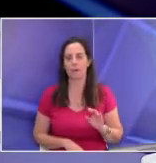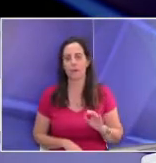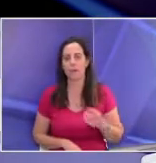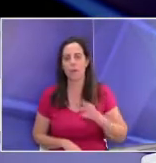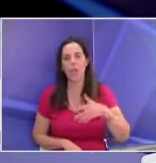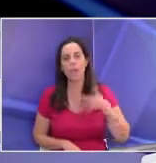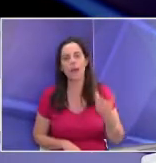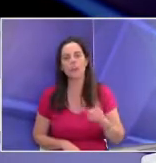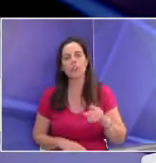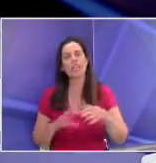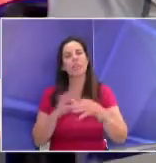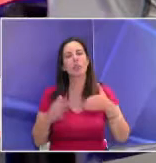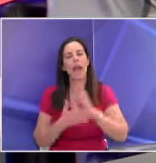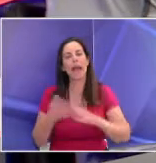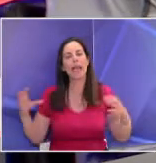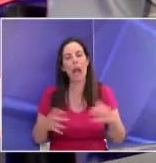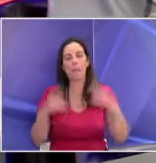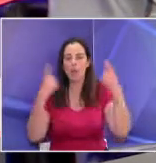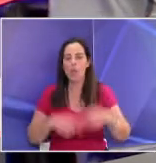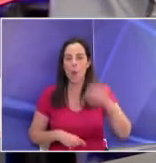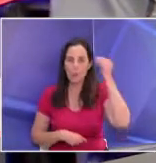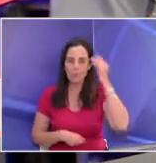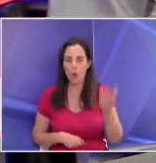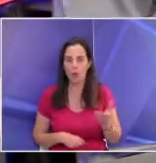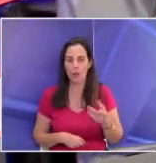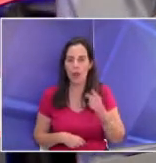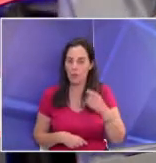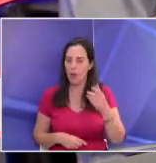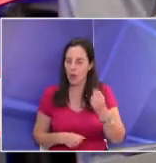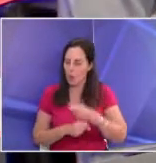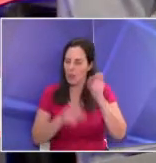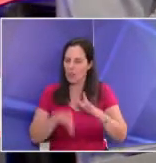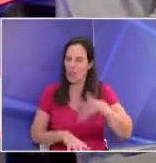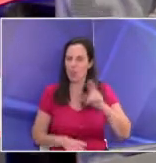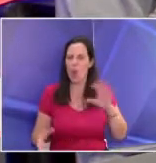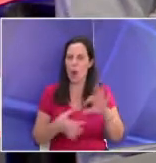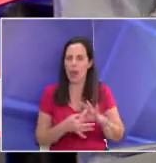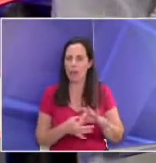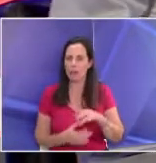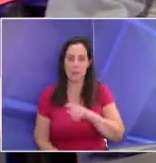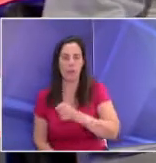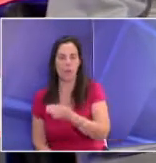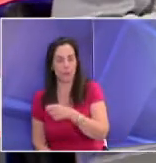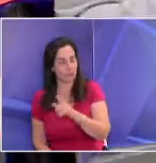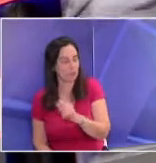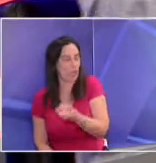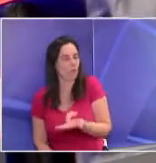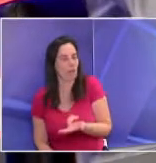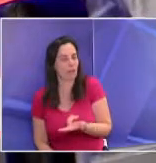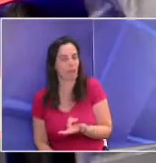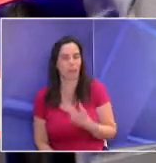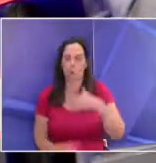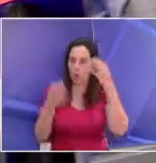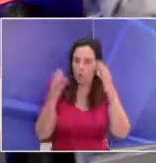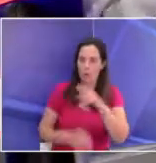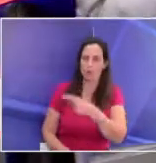לא מרגיש שיש ניתוק של חלק מהעם מהיום זיכרון הזה? אתה גורם לאנשים להרגיש לא חלק מהעם? זה מכוון? ומישהו אומר זה מכוון? לא, אני מאוד מעריך